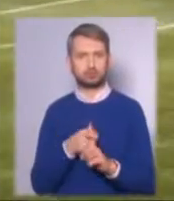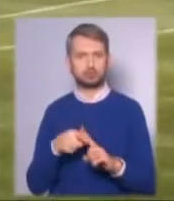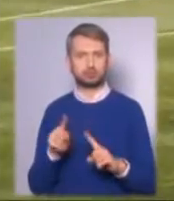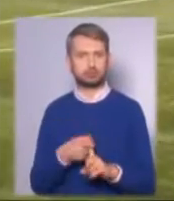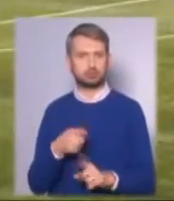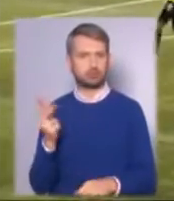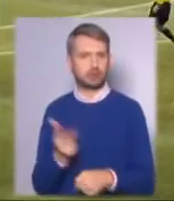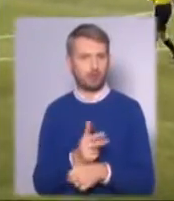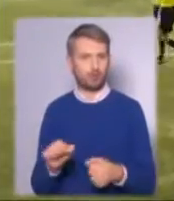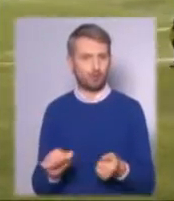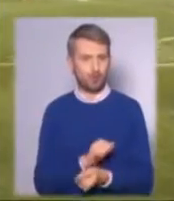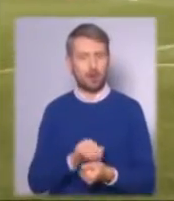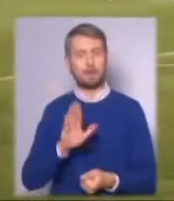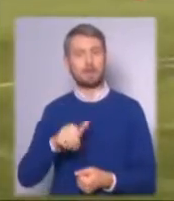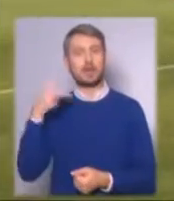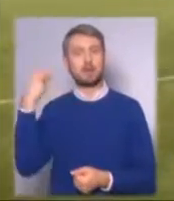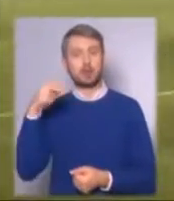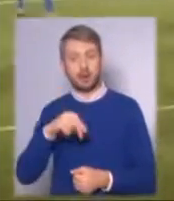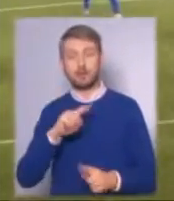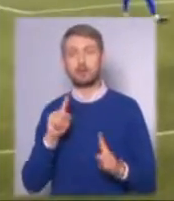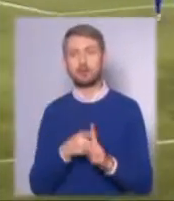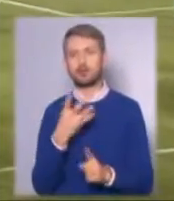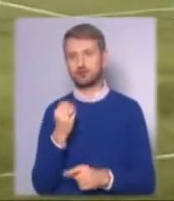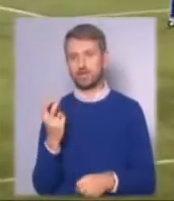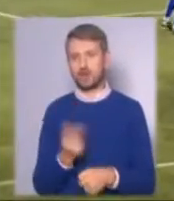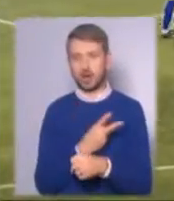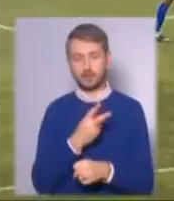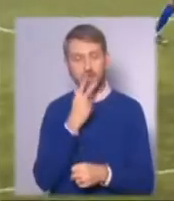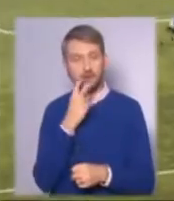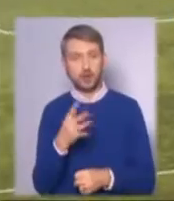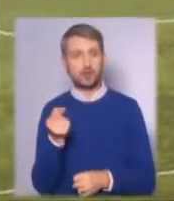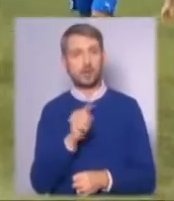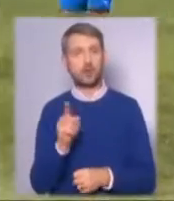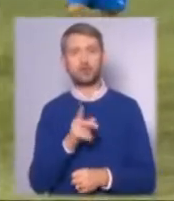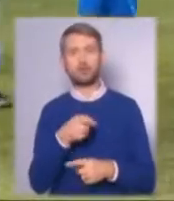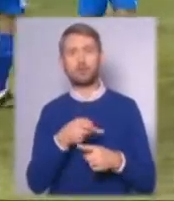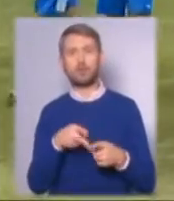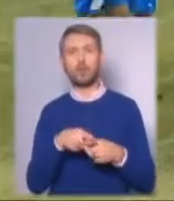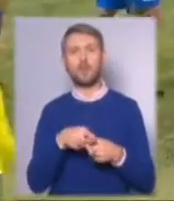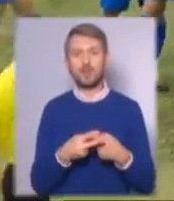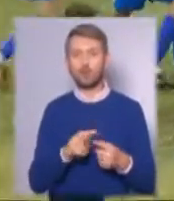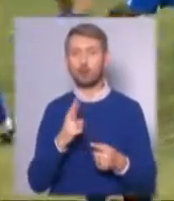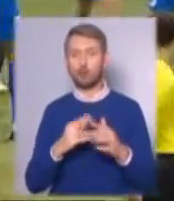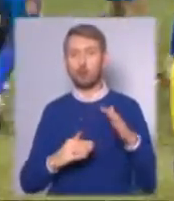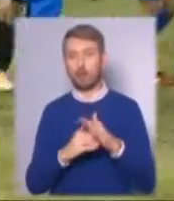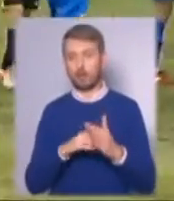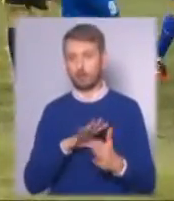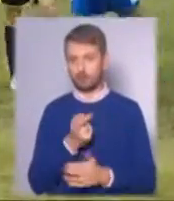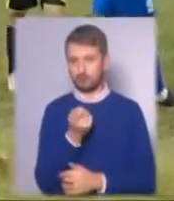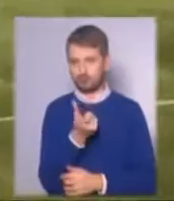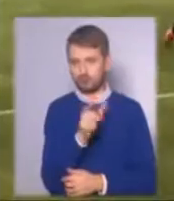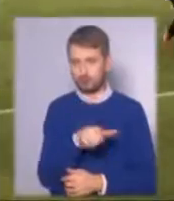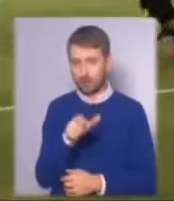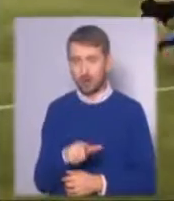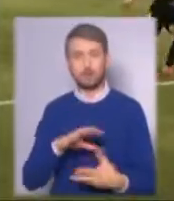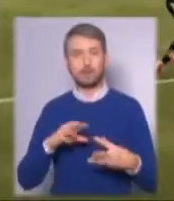перерви підопічні Романа Санжара забили ще двічі, незважаючи на те, що половину другого тайму відіграли у меншості. У підсумку